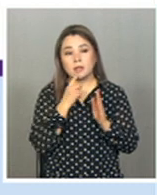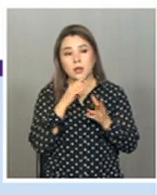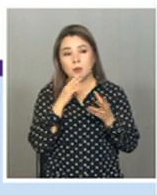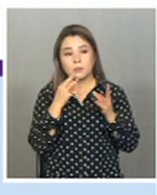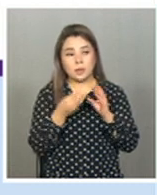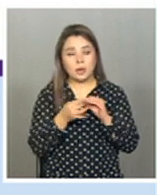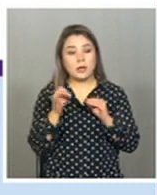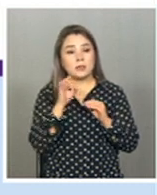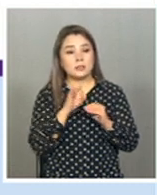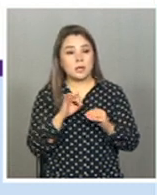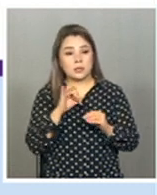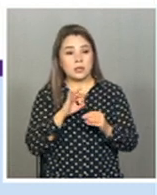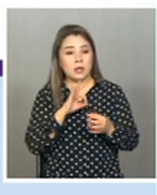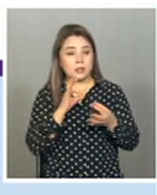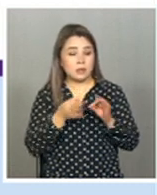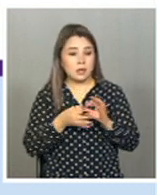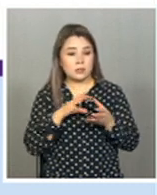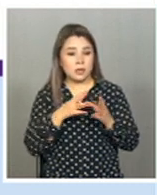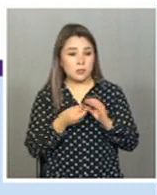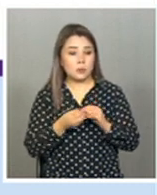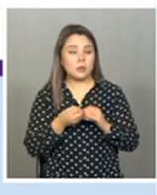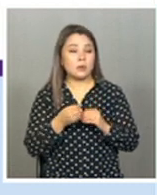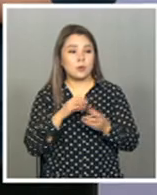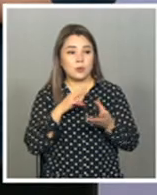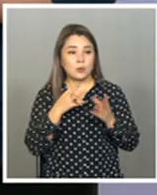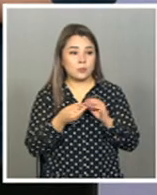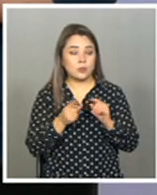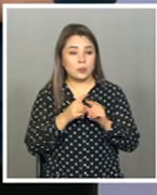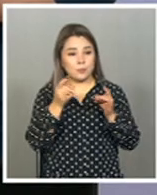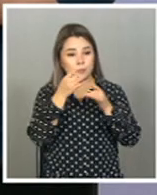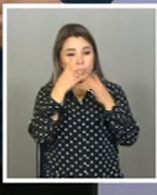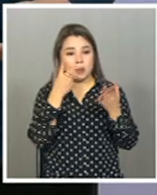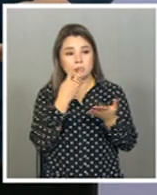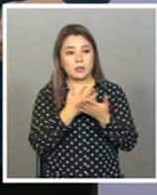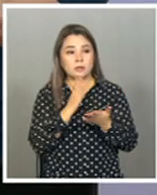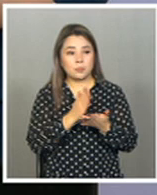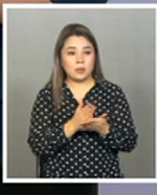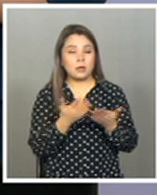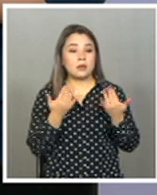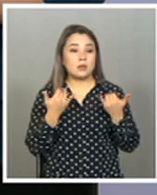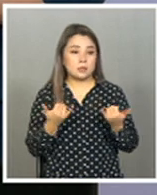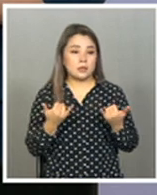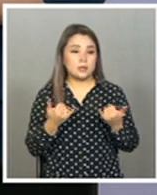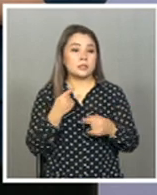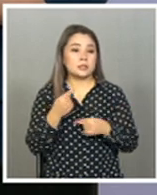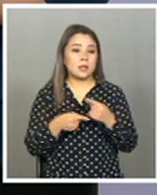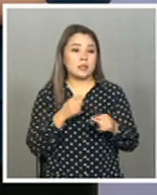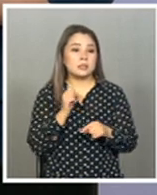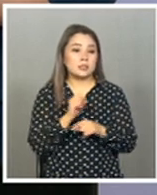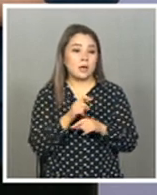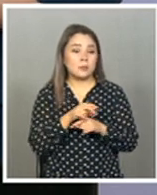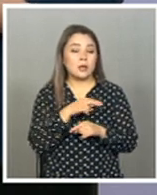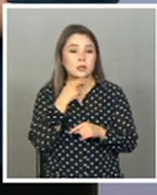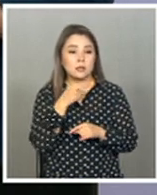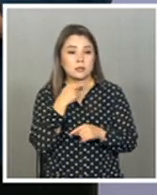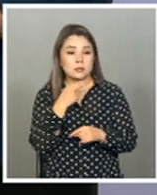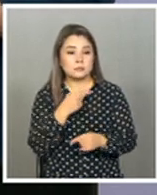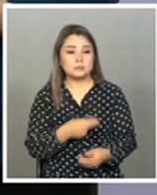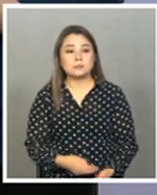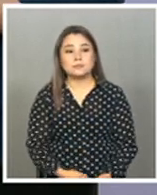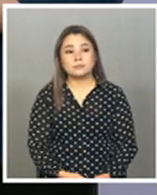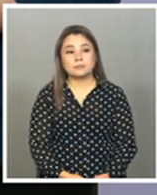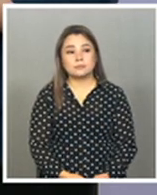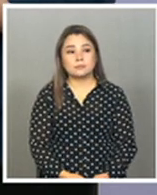тарихи қалыптасқан ортақ мәдениет болатын. Енді келесі тапсырмамызға көшейік.